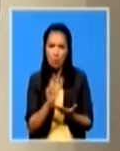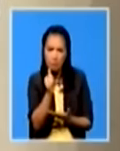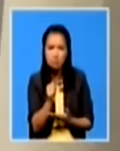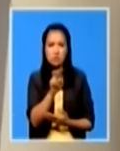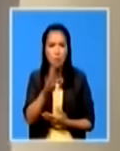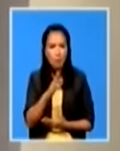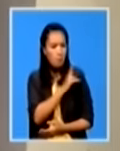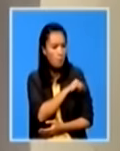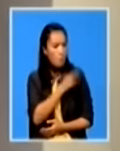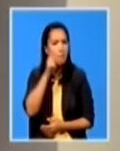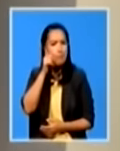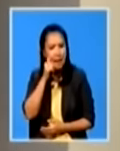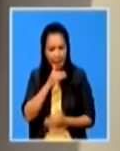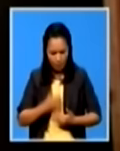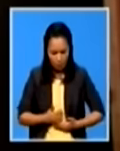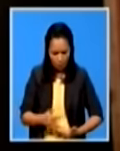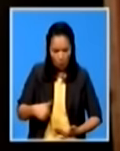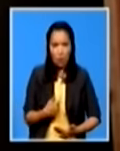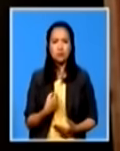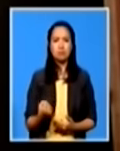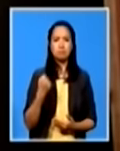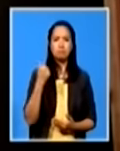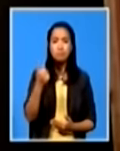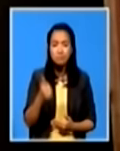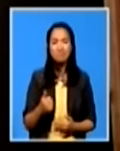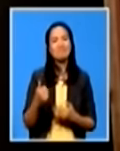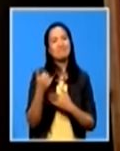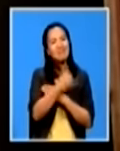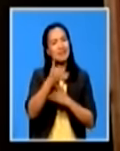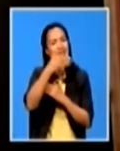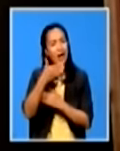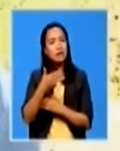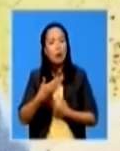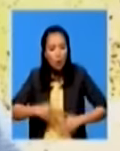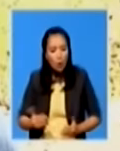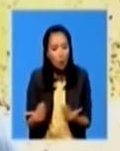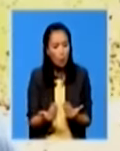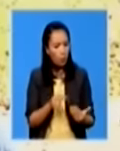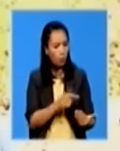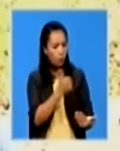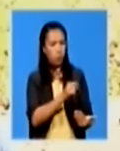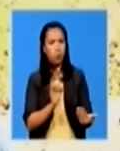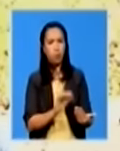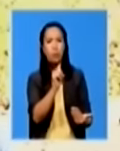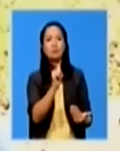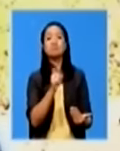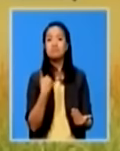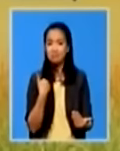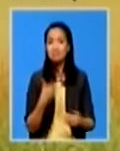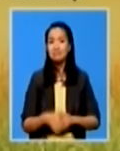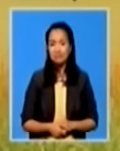งานอนามัยแม่และเด็กที่เข้มแข็งทั้งนี้ประเทศชาติก็จะได้ทรัพยากรมนุษย์ที่มีศักยภาพสูงสุดตั้งแต่กำเนิดนะ